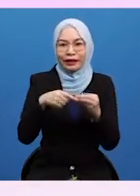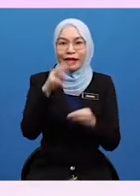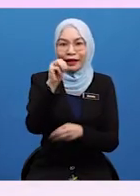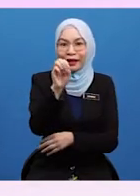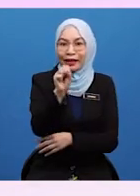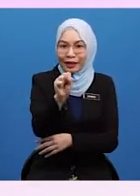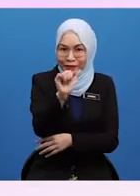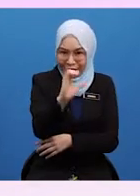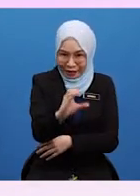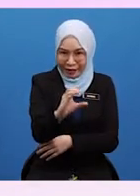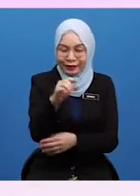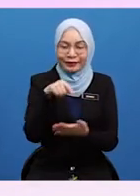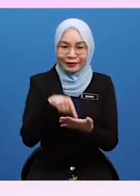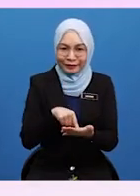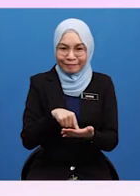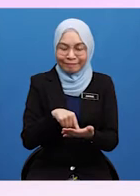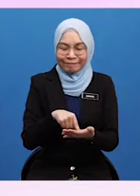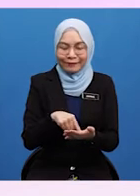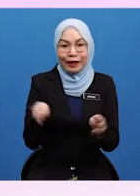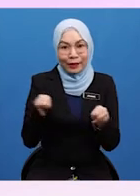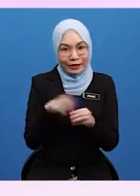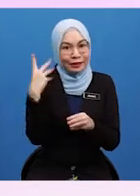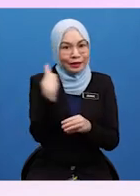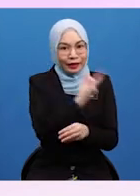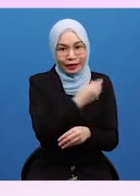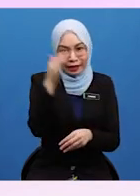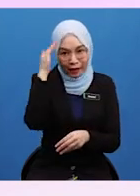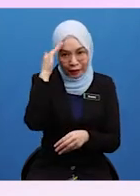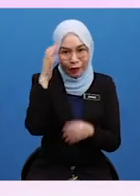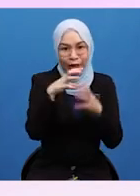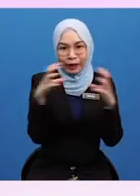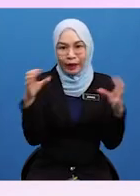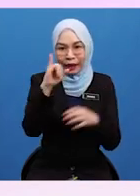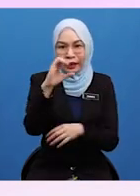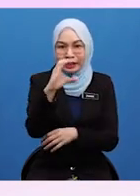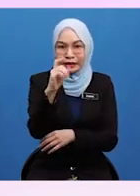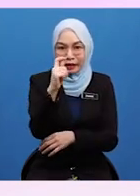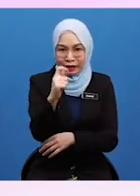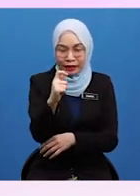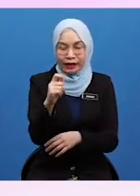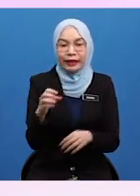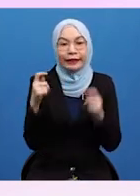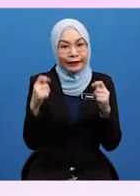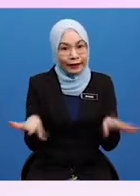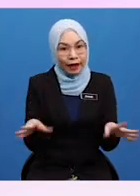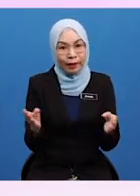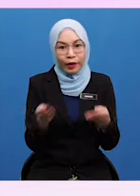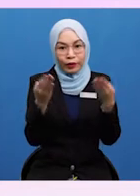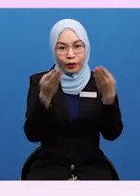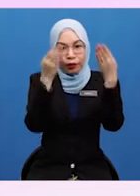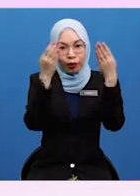seperti yang kita tahu perkembangan IC wuih telah mendorong penumbuhan